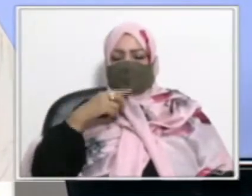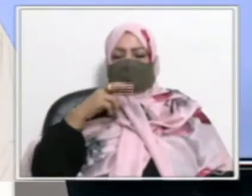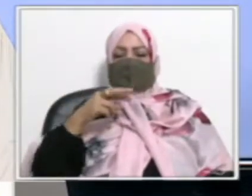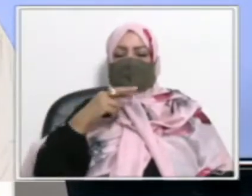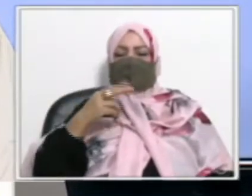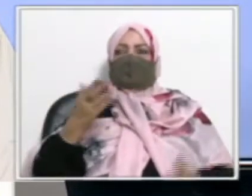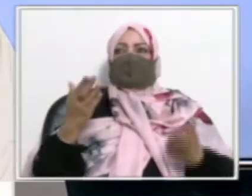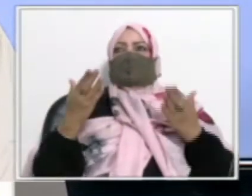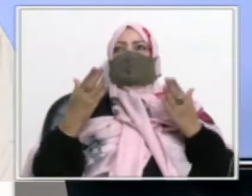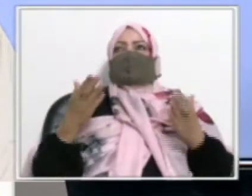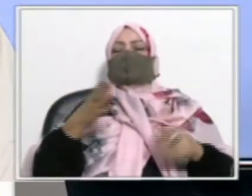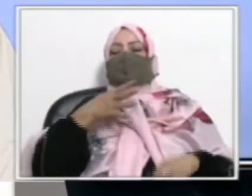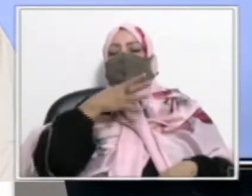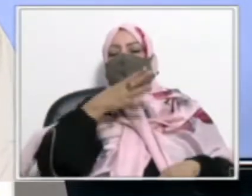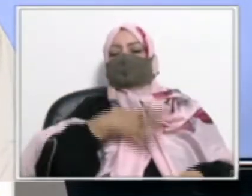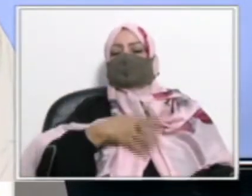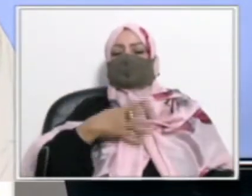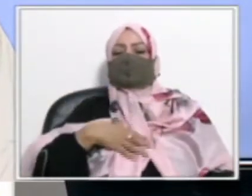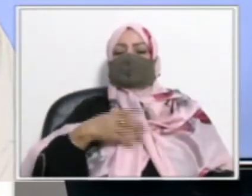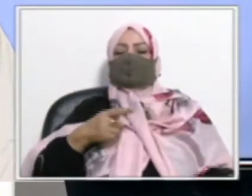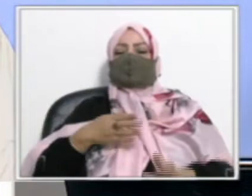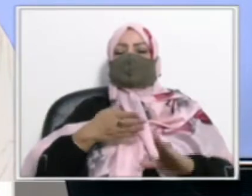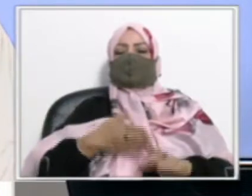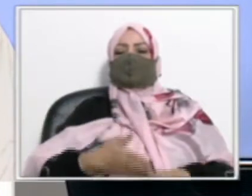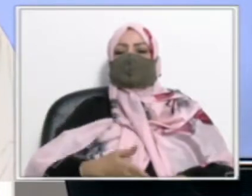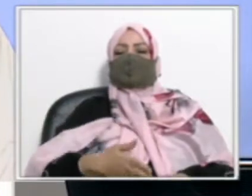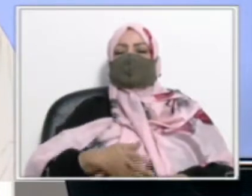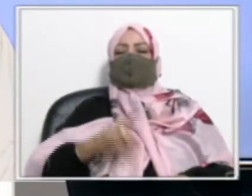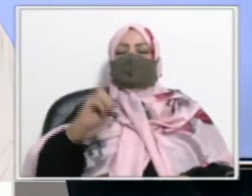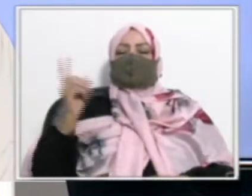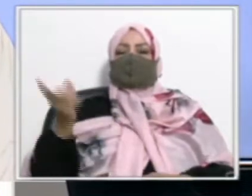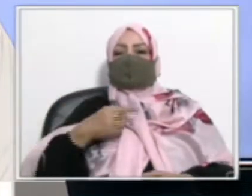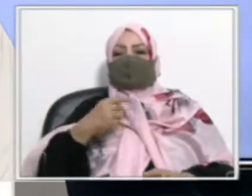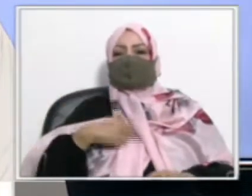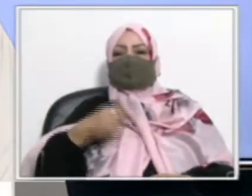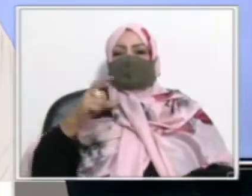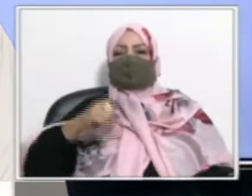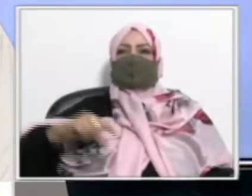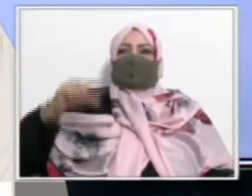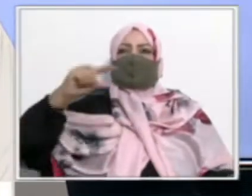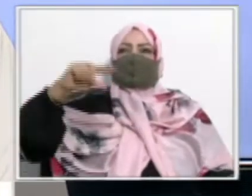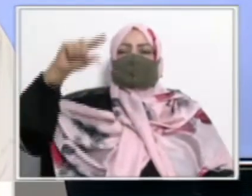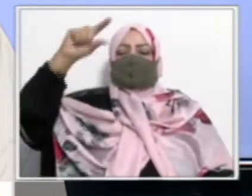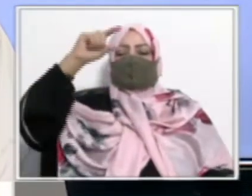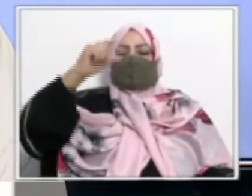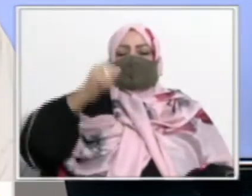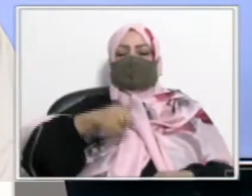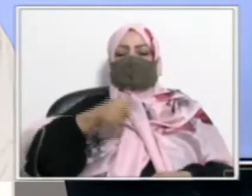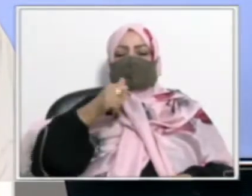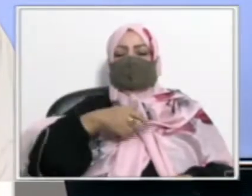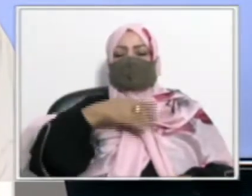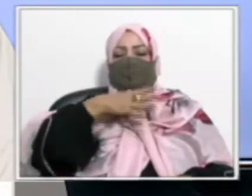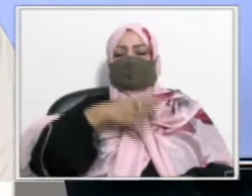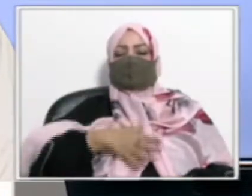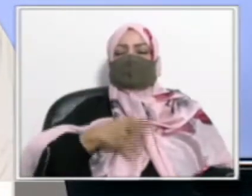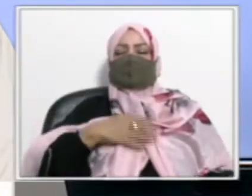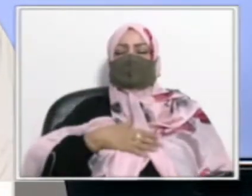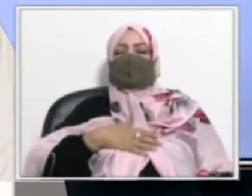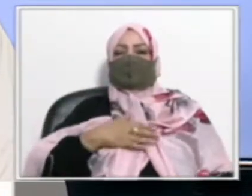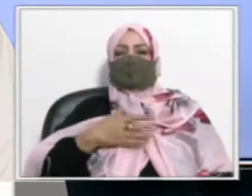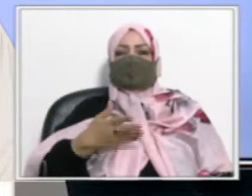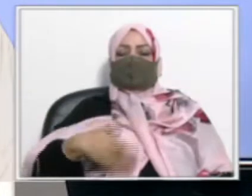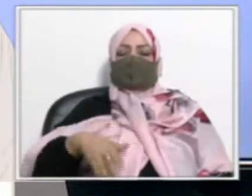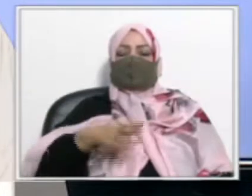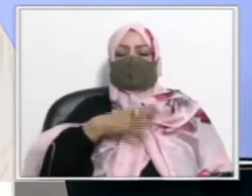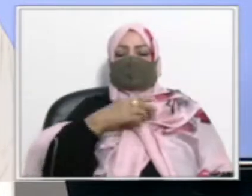والدعاء للنبي صلى الله عليه وسلم يعني الذي ورد في عقب الآذان اللهم رب هذه الدعوة التامة والصلاة